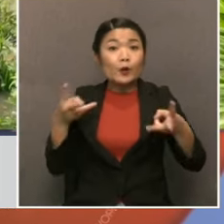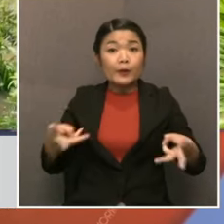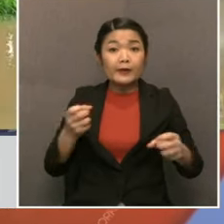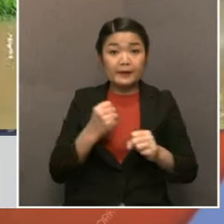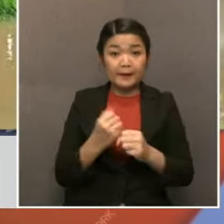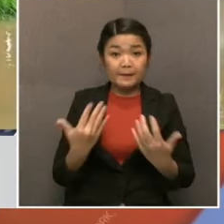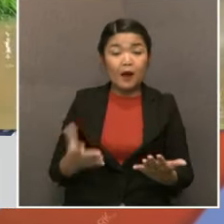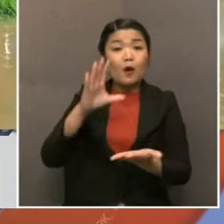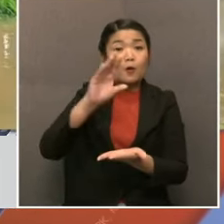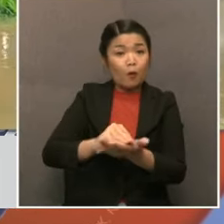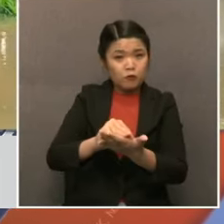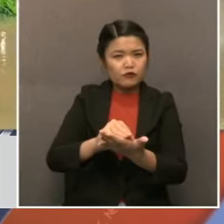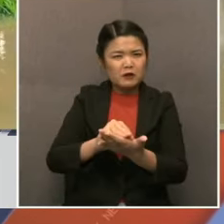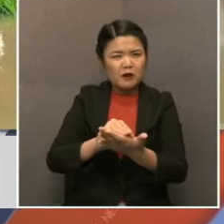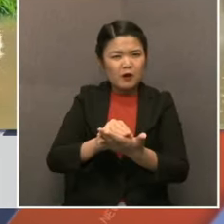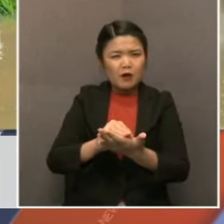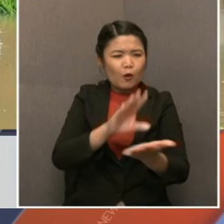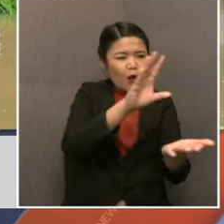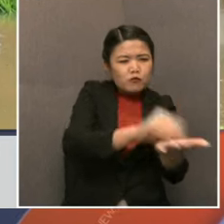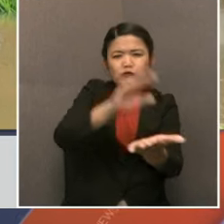เยอะง